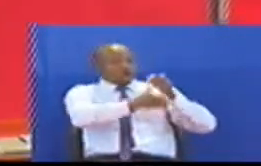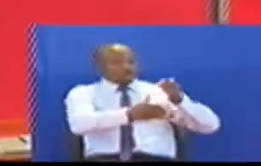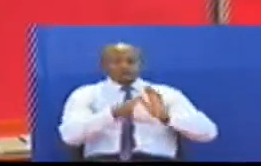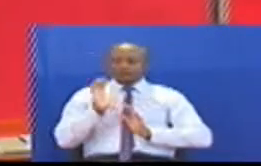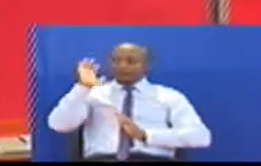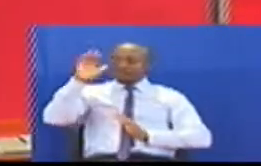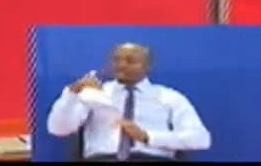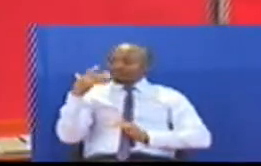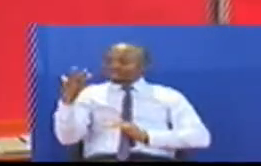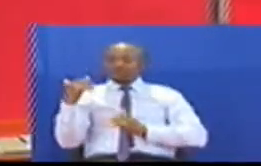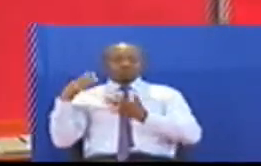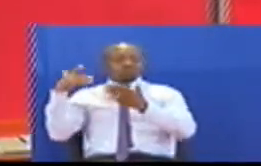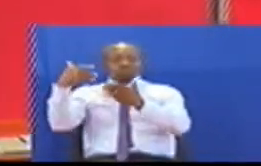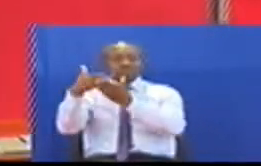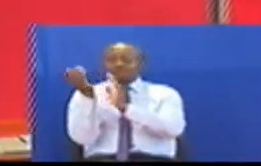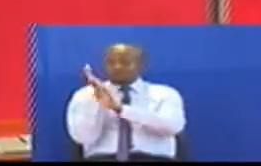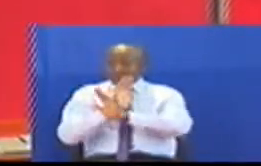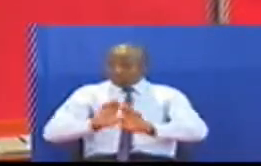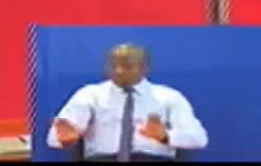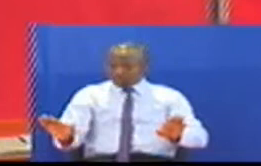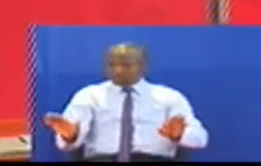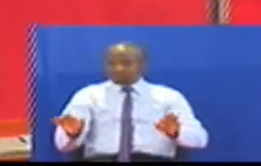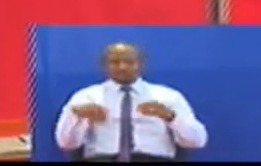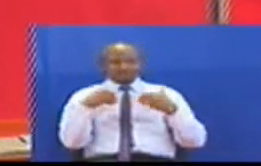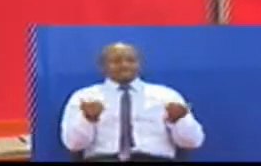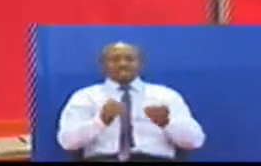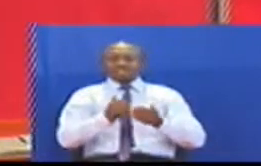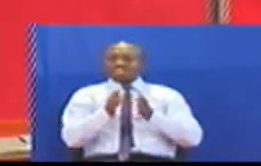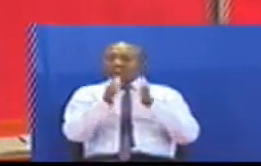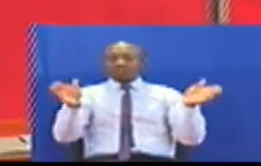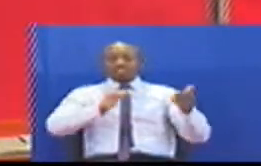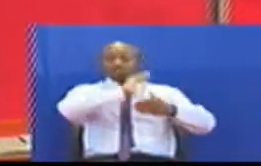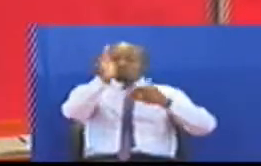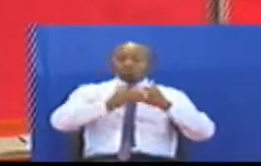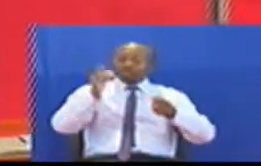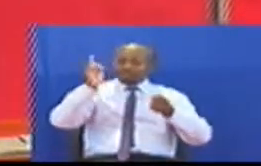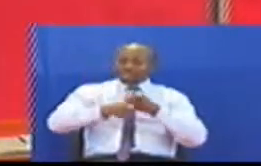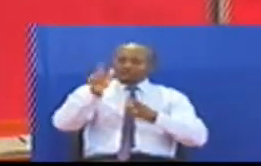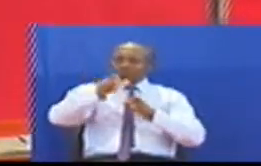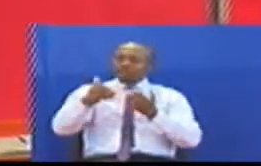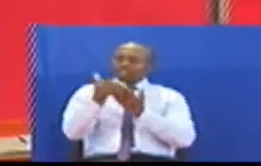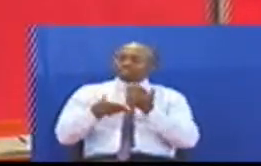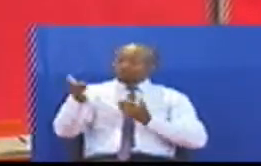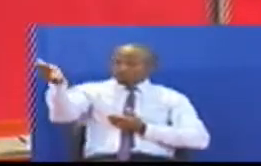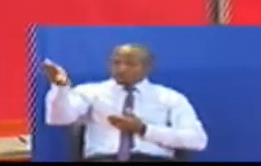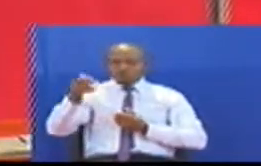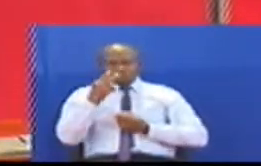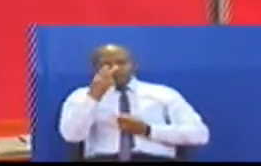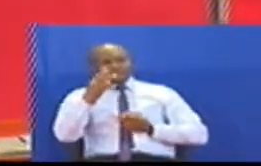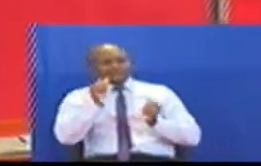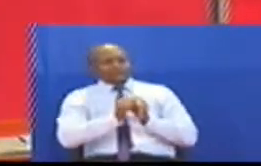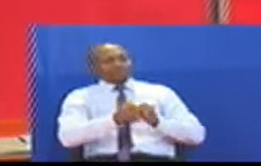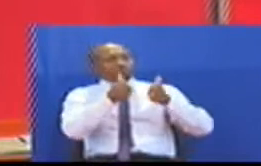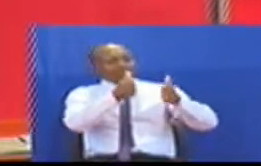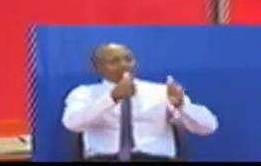yetu mitano na tuna nafasi ya kurudi tena kwa wananchi wetu waangalie kwa yale ambayo